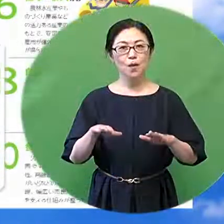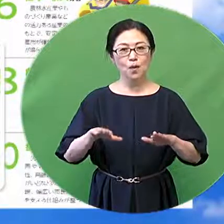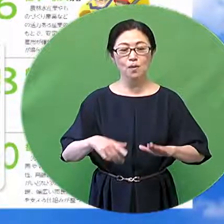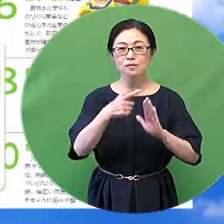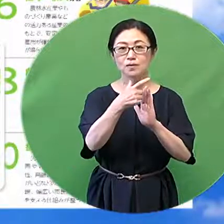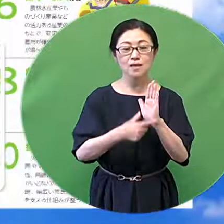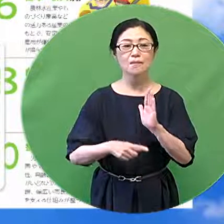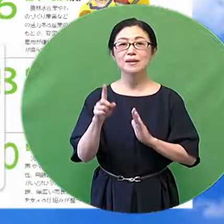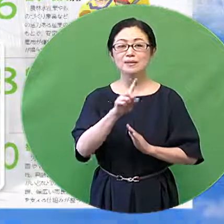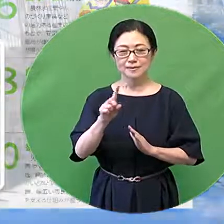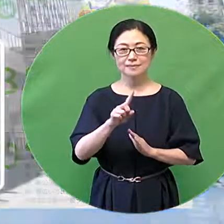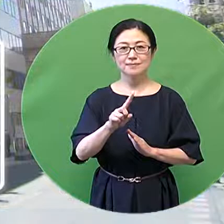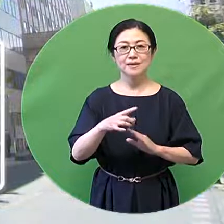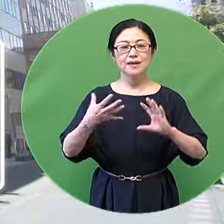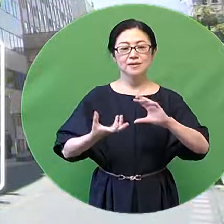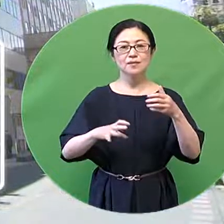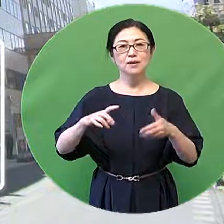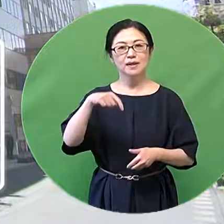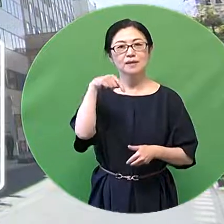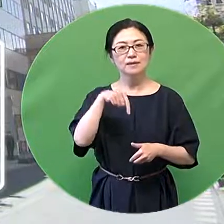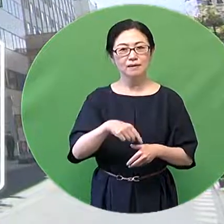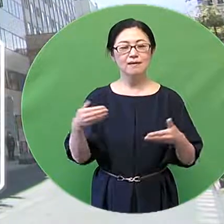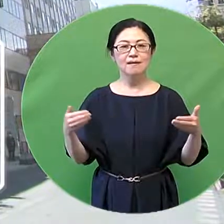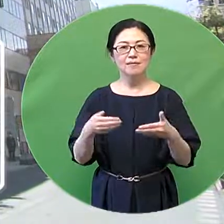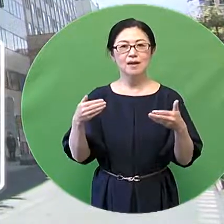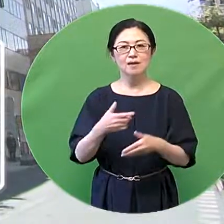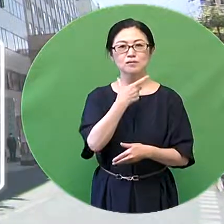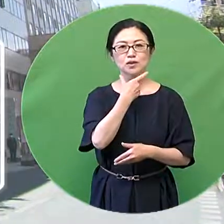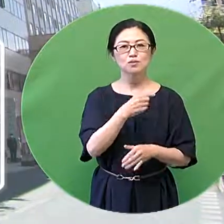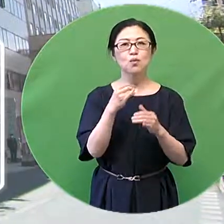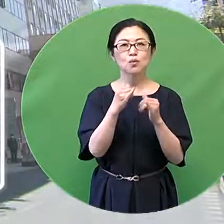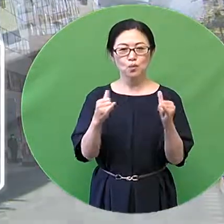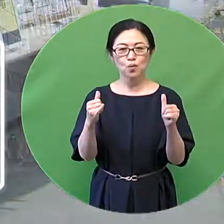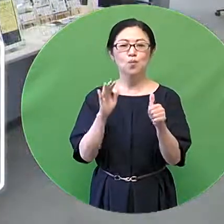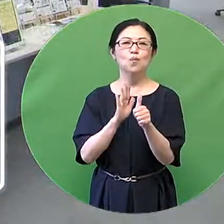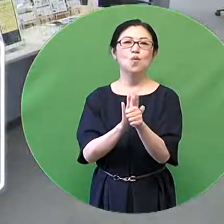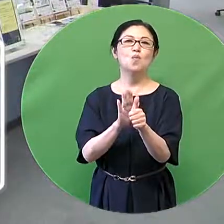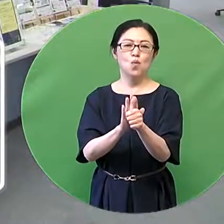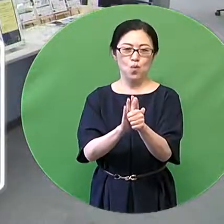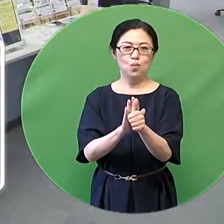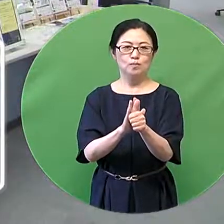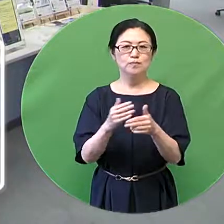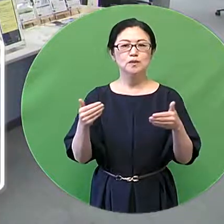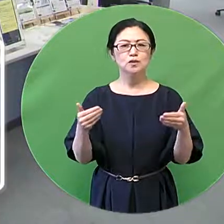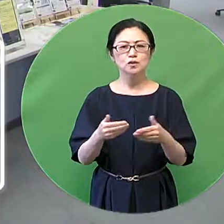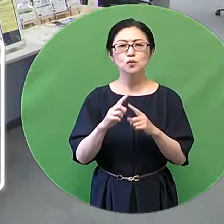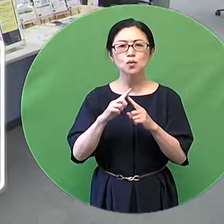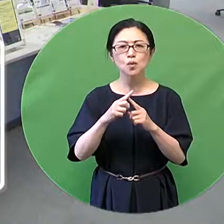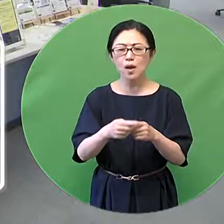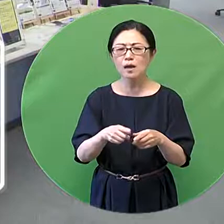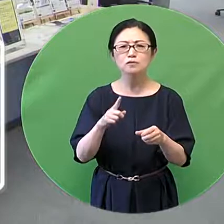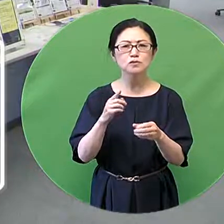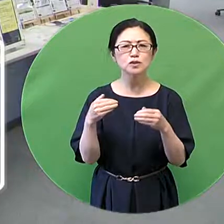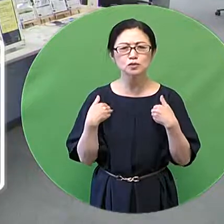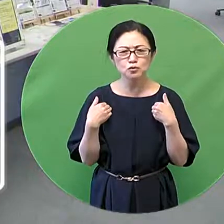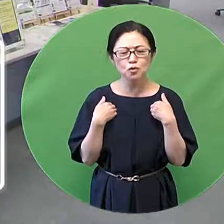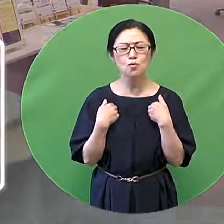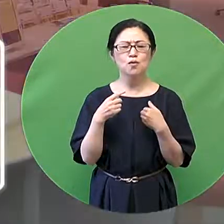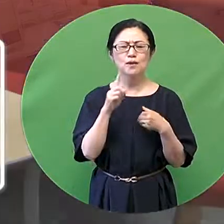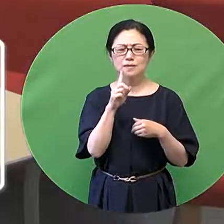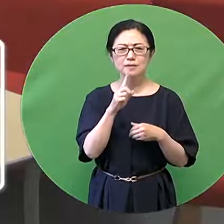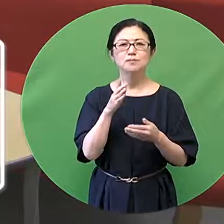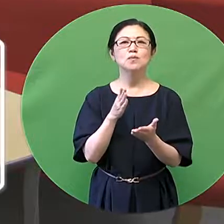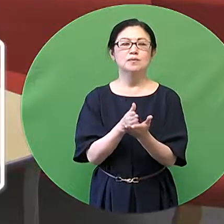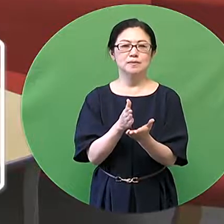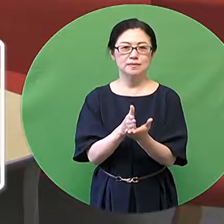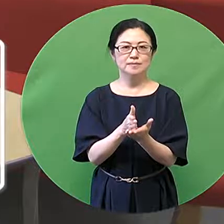今週のテーマは岩手で働きたい人をサポート、就職支援の取り組み。